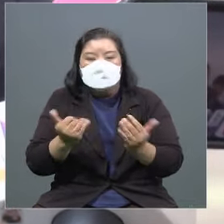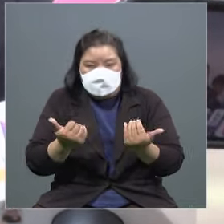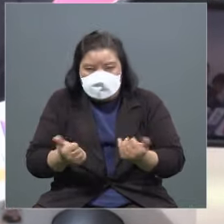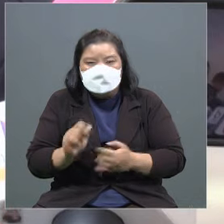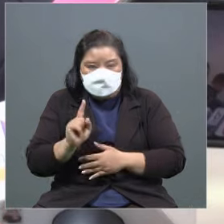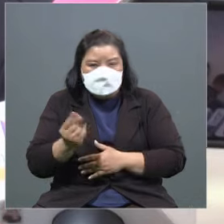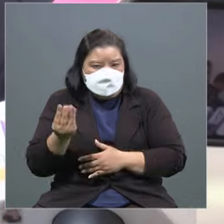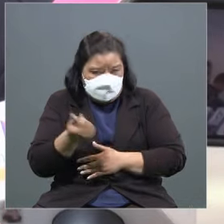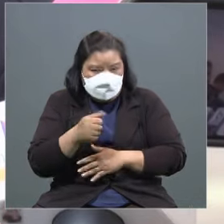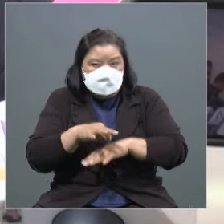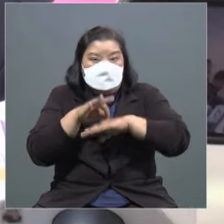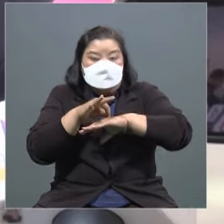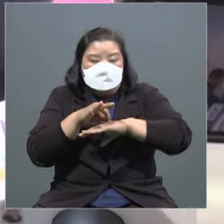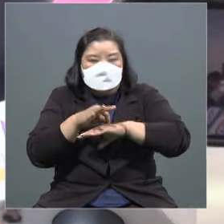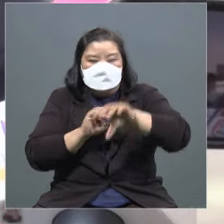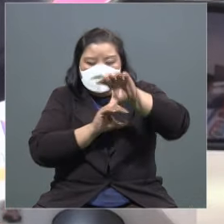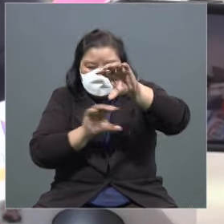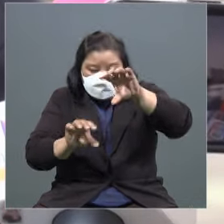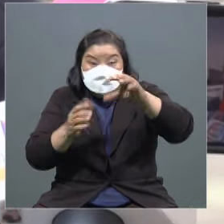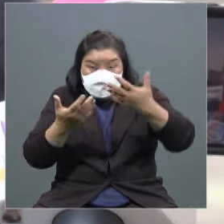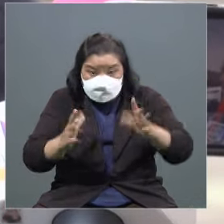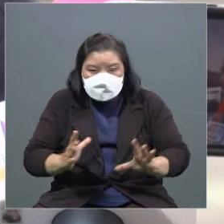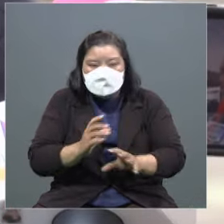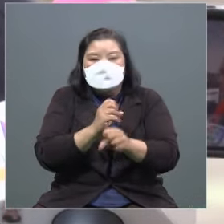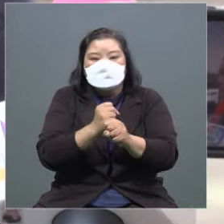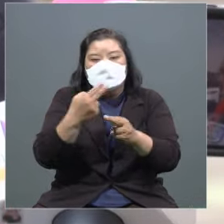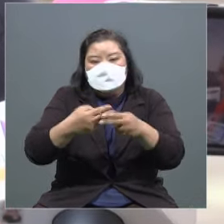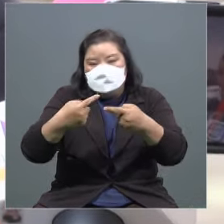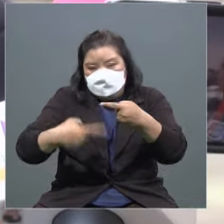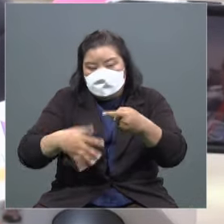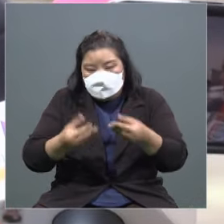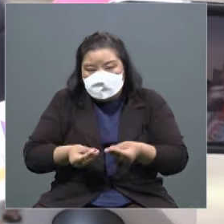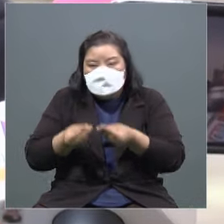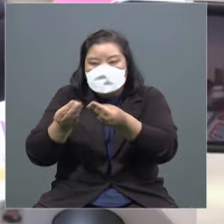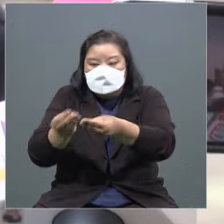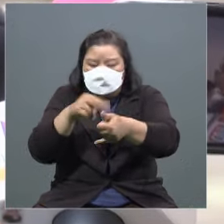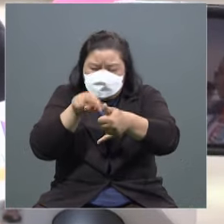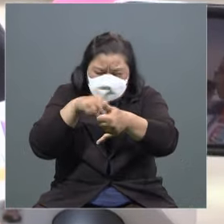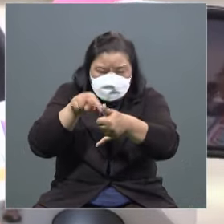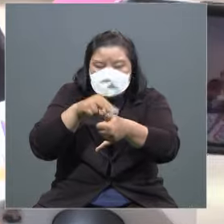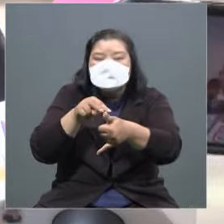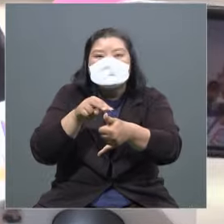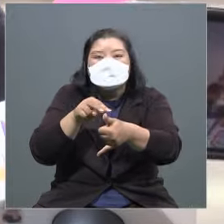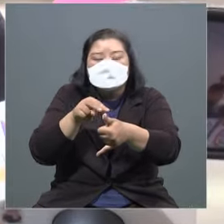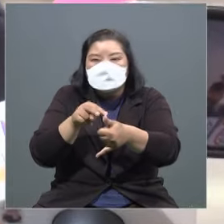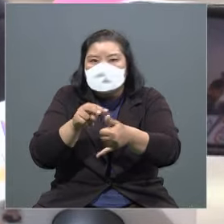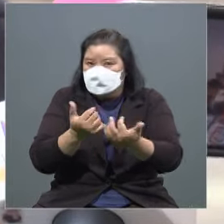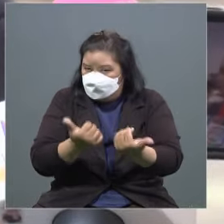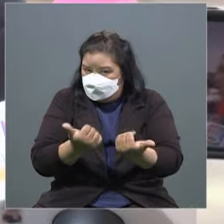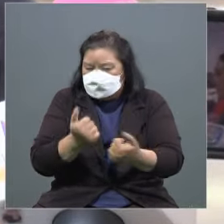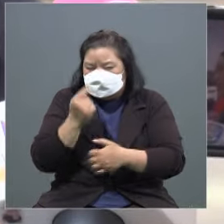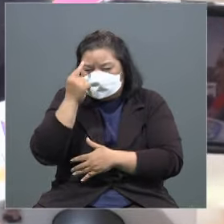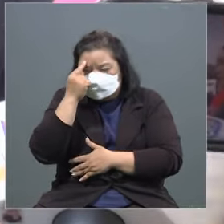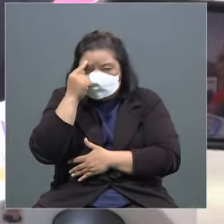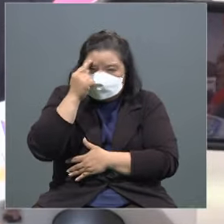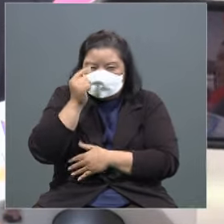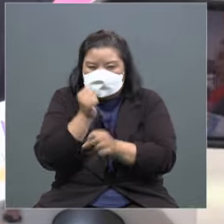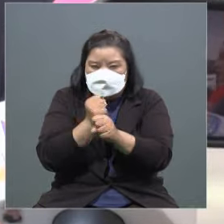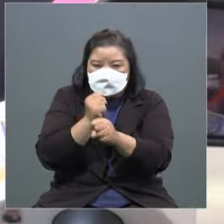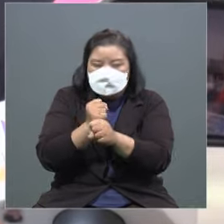คณะรัฐมนตรีให้แล้วเสร็จเพื่อที่จะส่งคุณสมบัติให้กับหน่วยงานที่เกี่ยวข้องเนี่ยไปตรวจสอบอีกครั้งนึงเพราะรอบนี้คาดว่าการตรวจสอบ